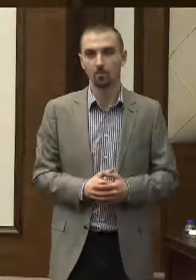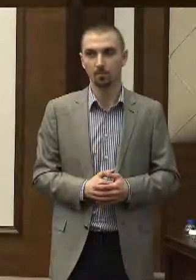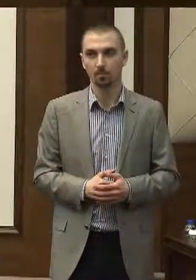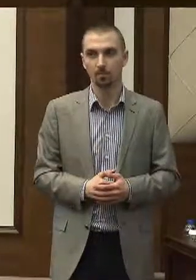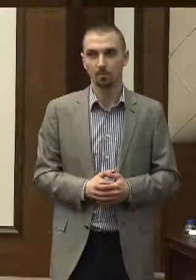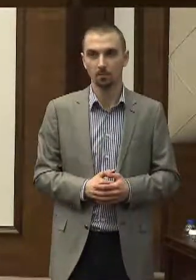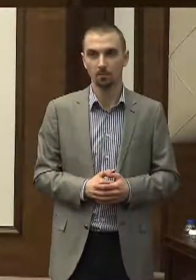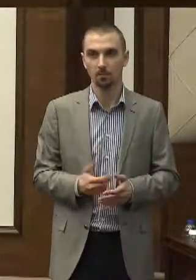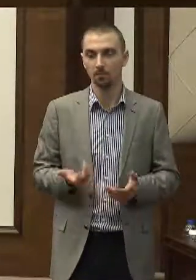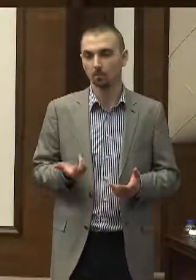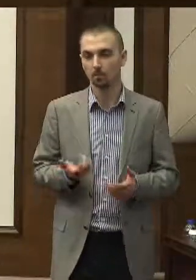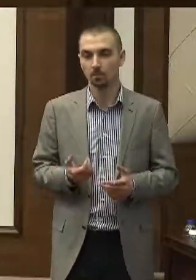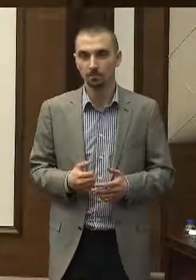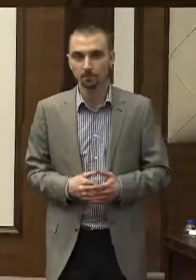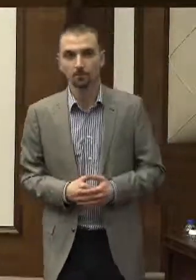Onun için gelecek